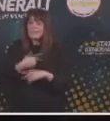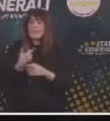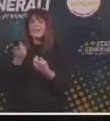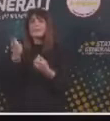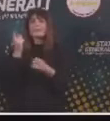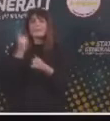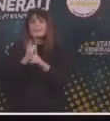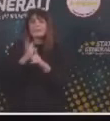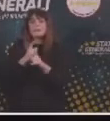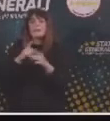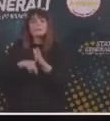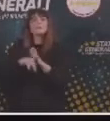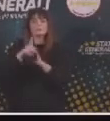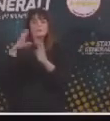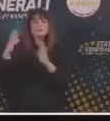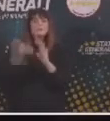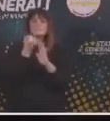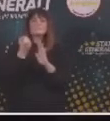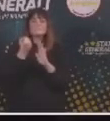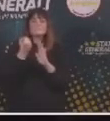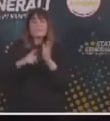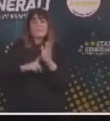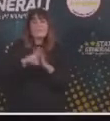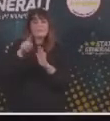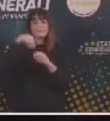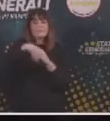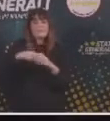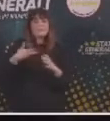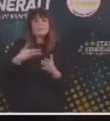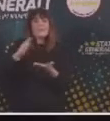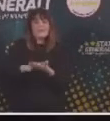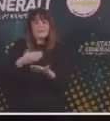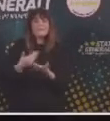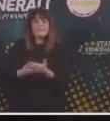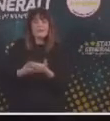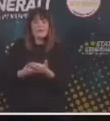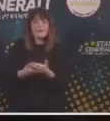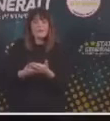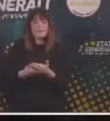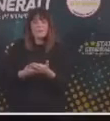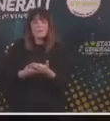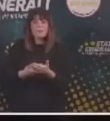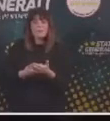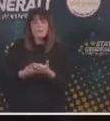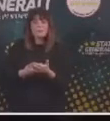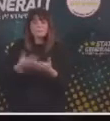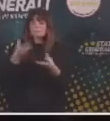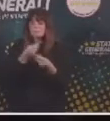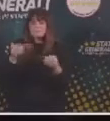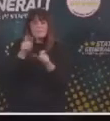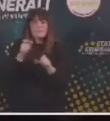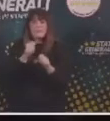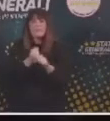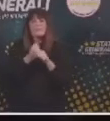che che aveva portato a far entrare tanti portavoce all'interno delle istituzioni